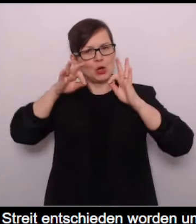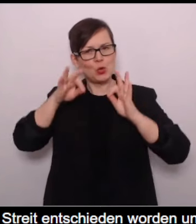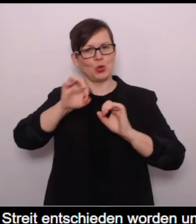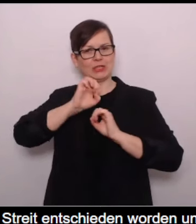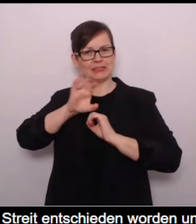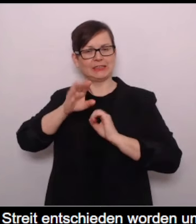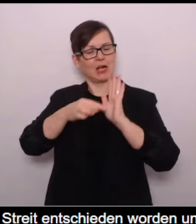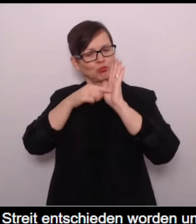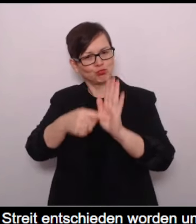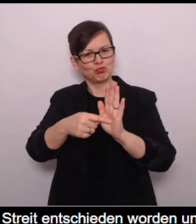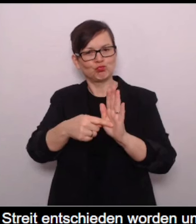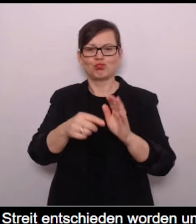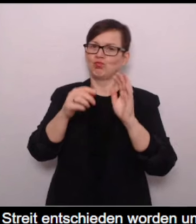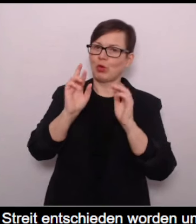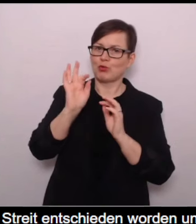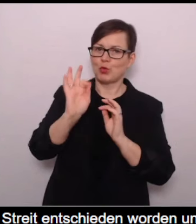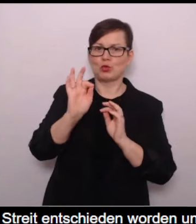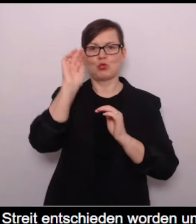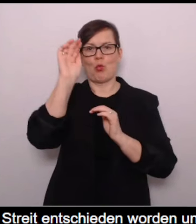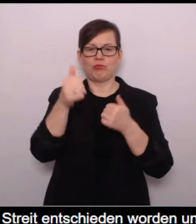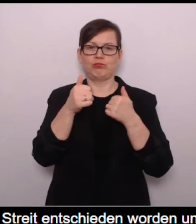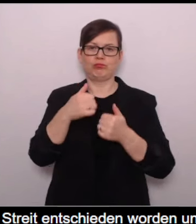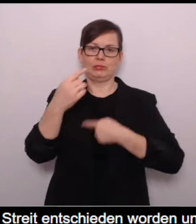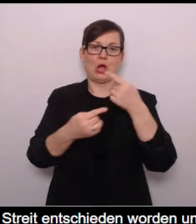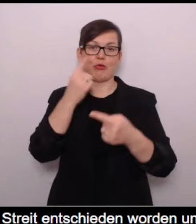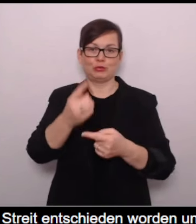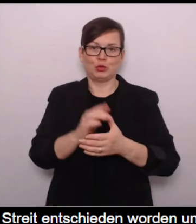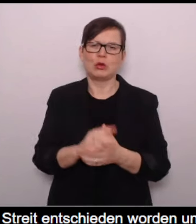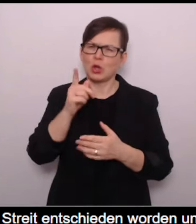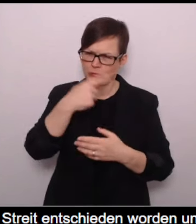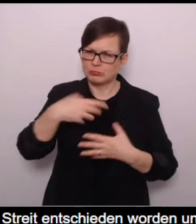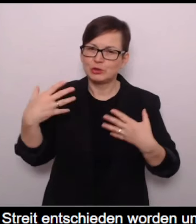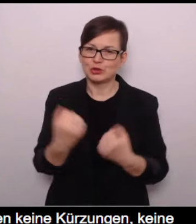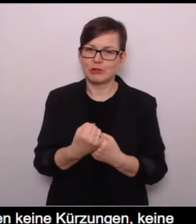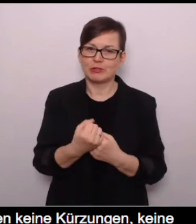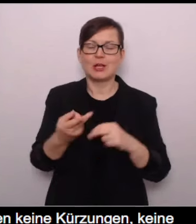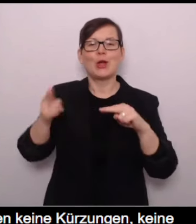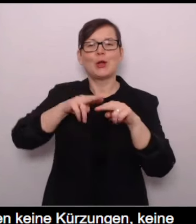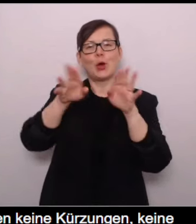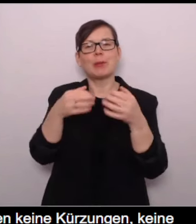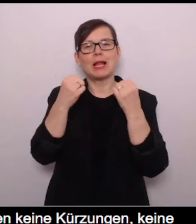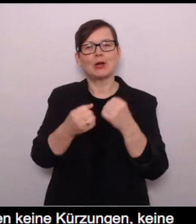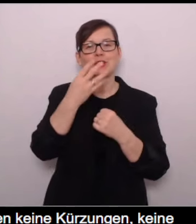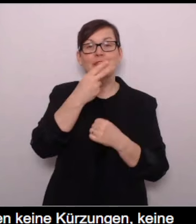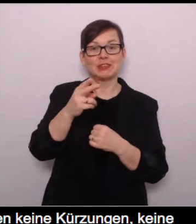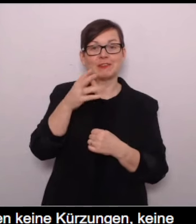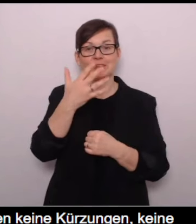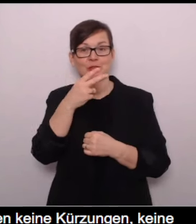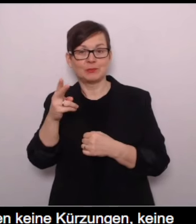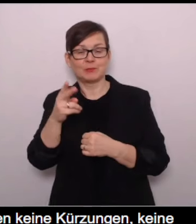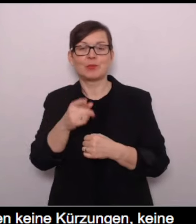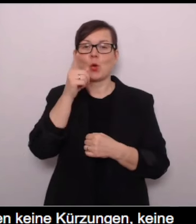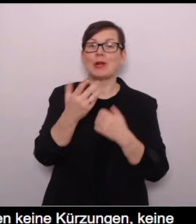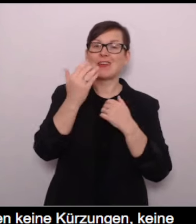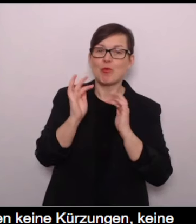Signal zu setzen. Ein Signal auch im Haushalt, der technisch und finanziell klingt, aber auch der Hoffnung und der Zukunft. Wir glauben, dass das gelungen ist.